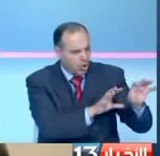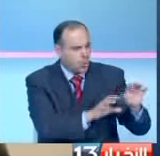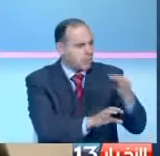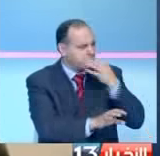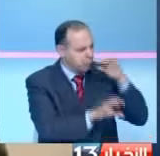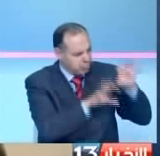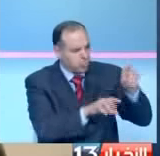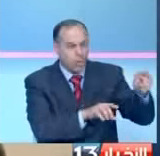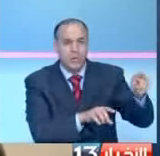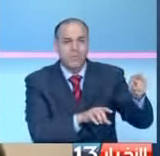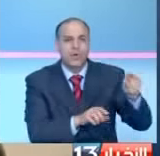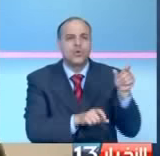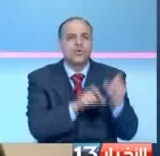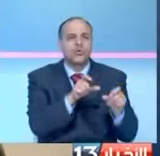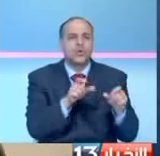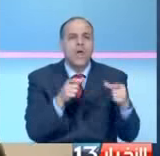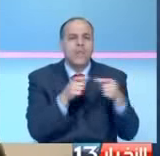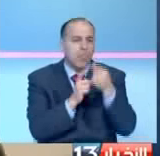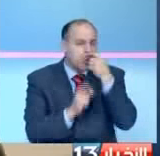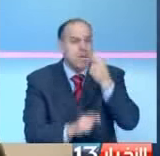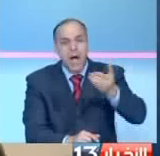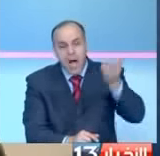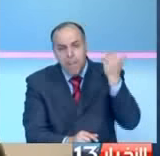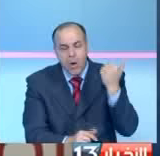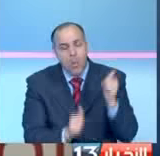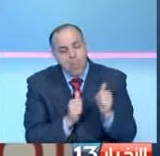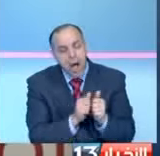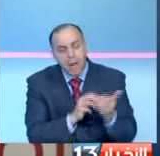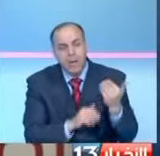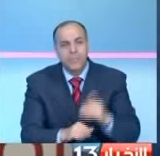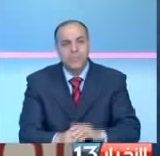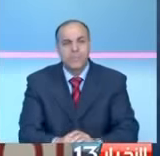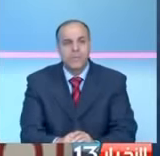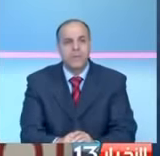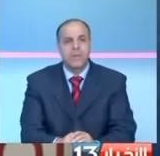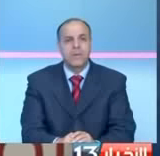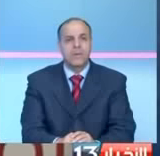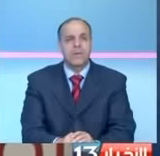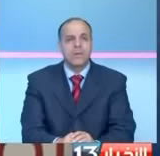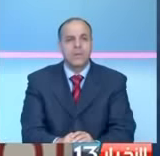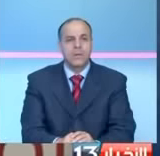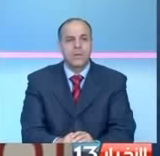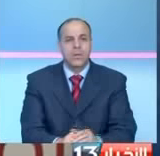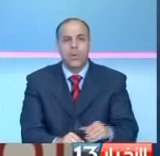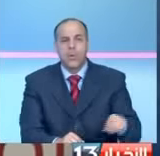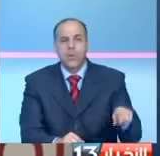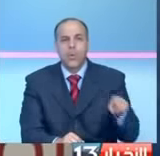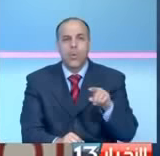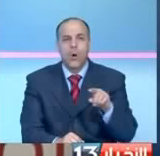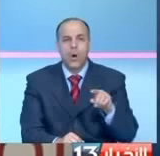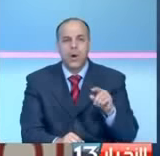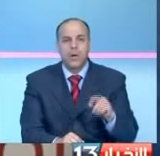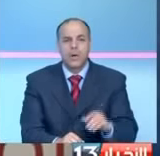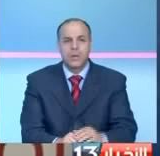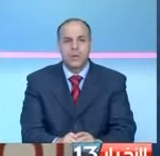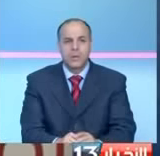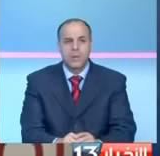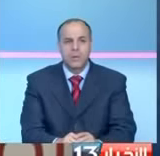والاستغلال من طرف النظام البرجيبي ومن معه. تدخل هزيديك عطفو دم تدخل من الباب،